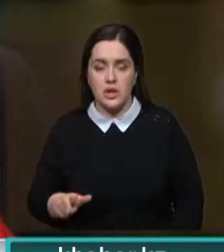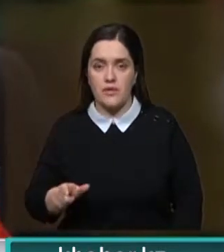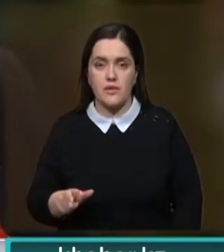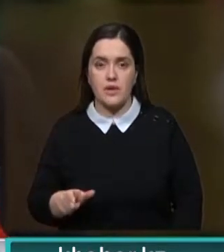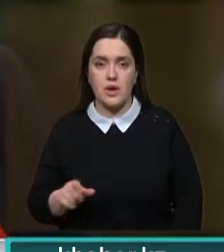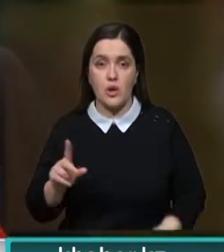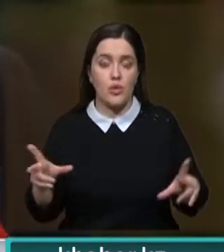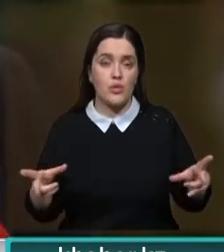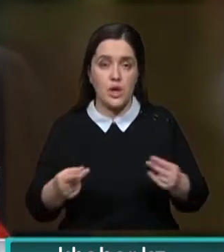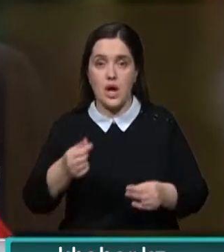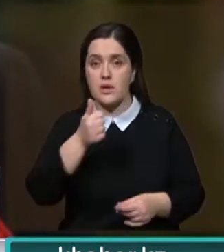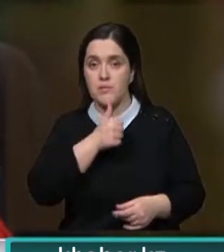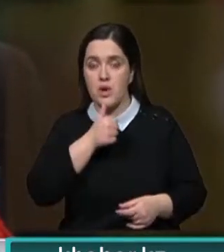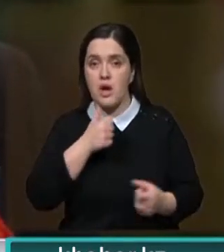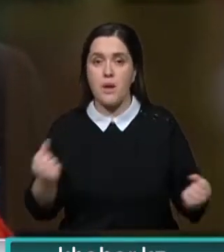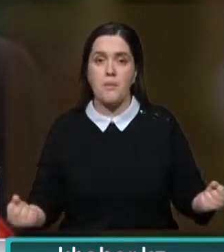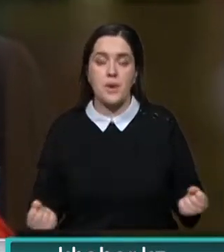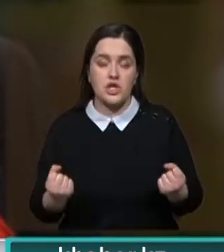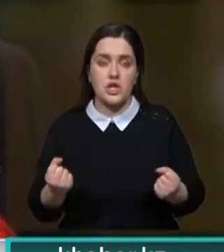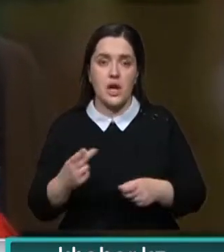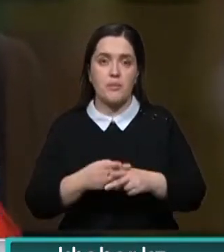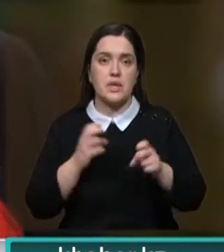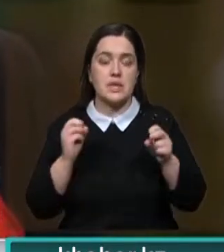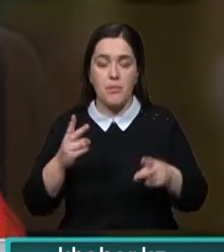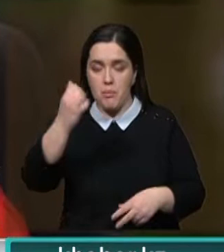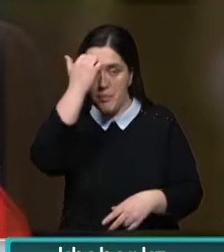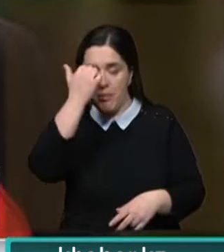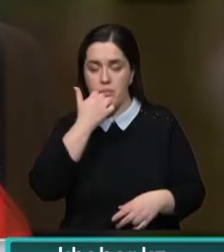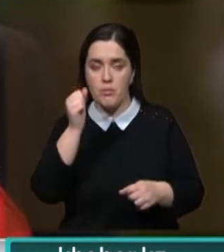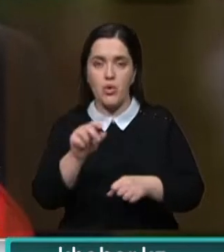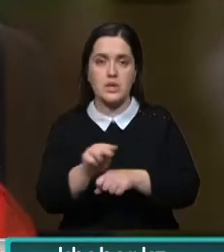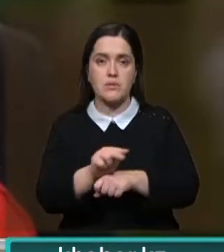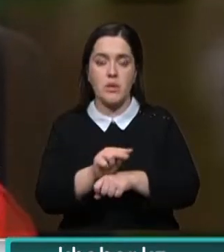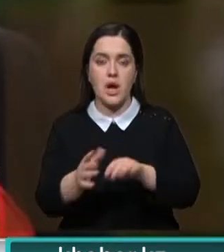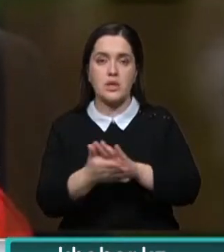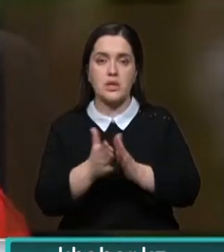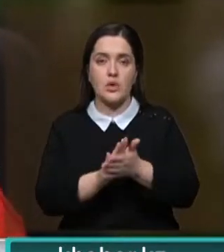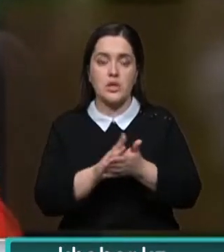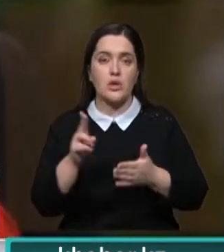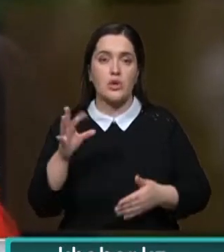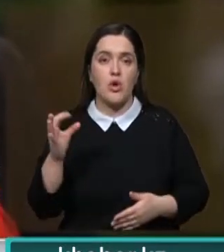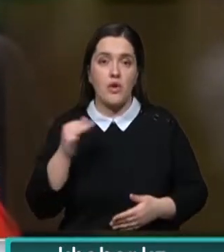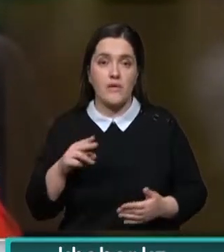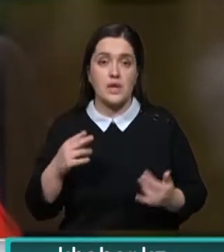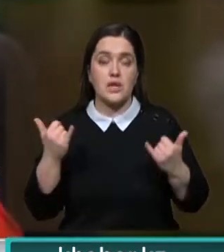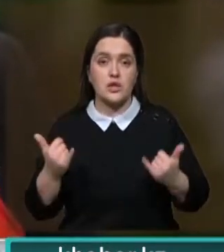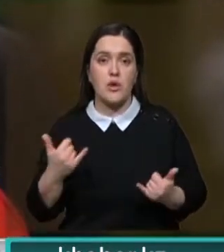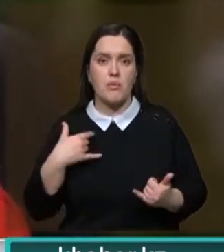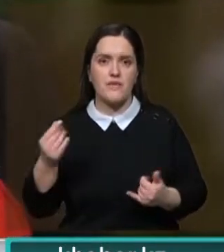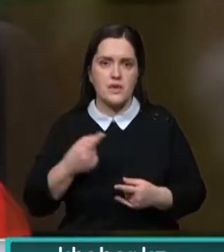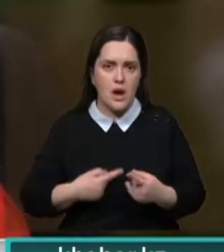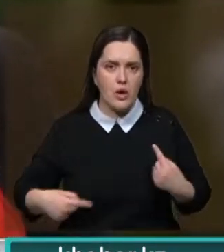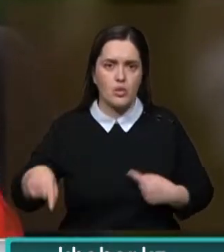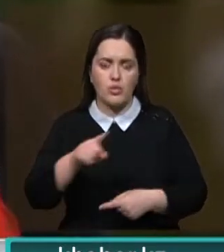из удачных способов поддержания безопасности, благодаря которому можно исправить ситуацию с ковидом, так как сейчас мы все ходим по кругу.